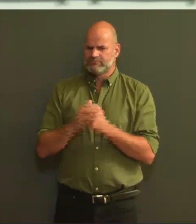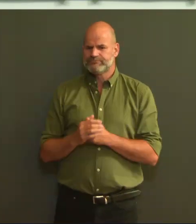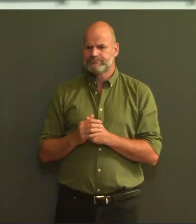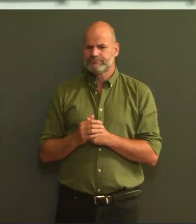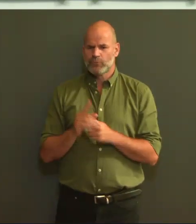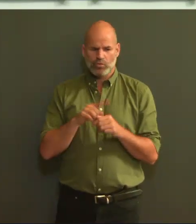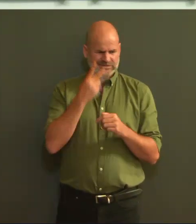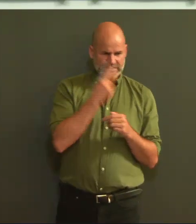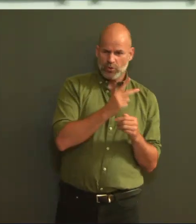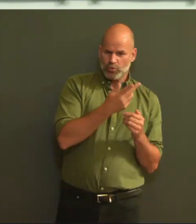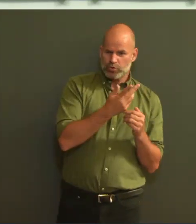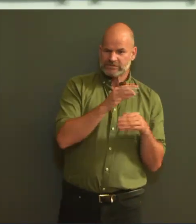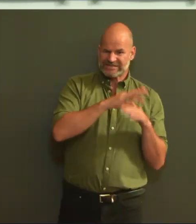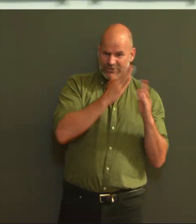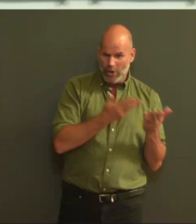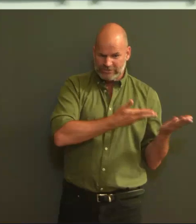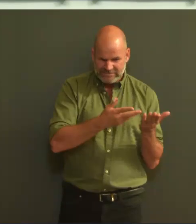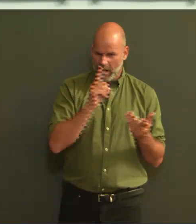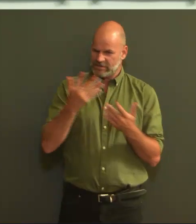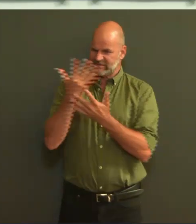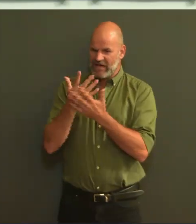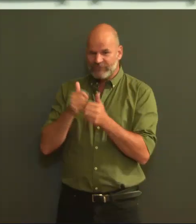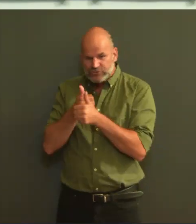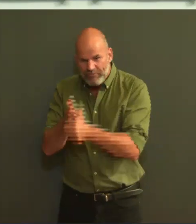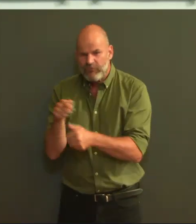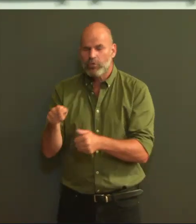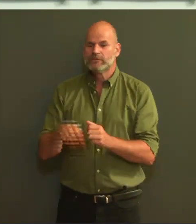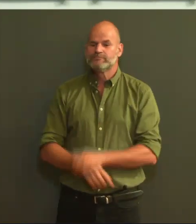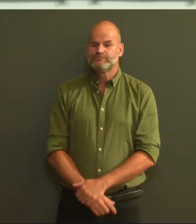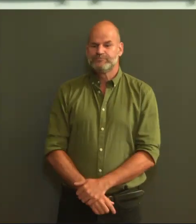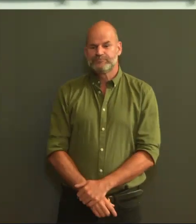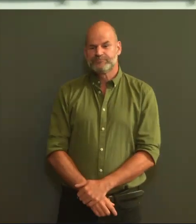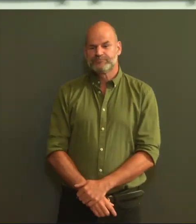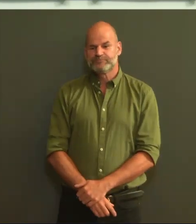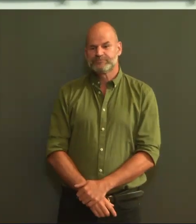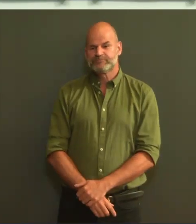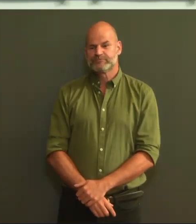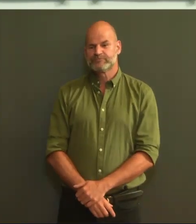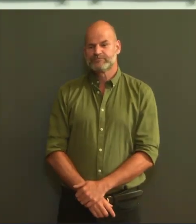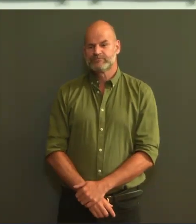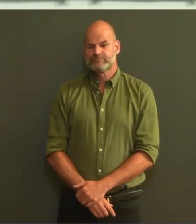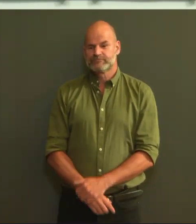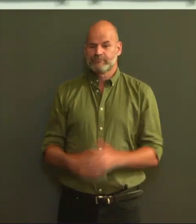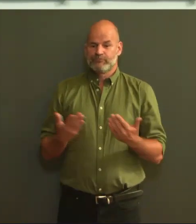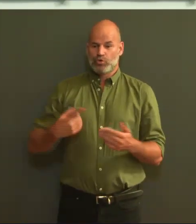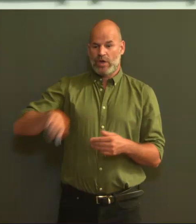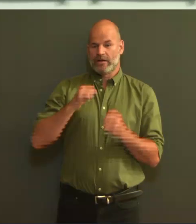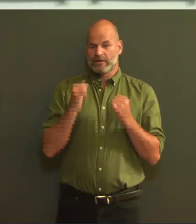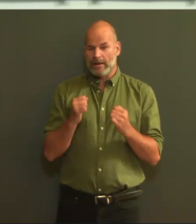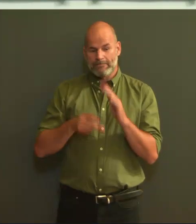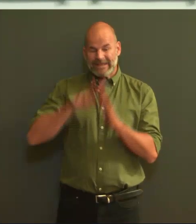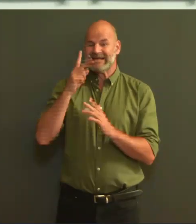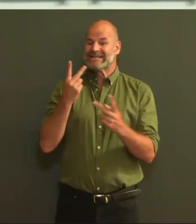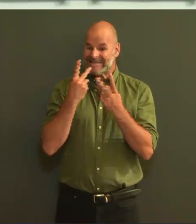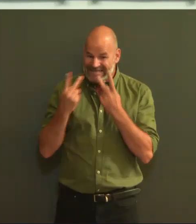waren. Het is zo dat we momenteel beschikken over een veel uitgebreidere testcapaciteit, waardoor we